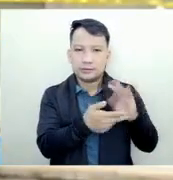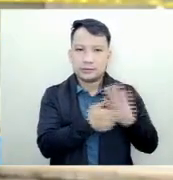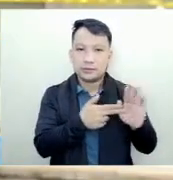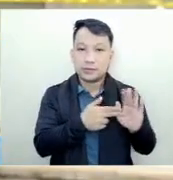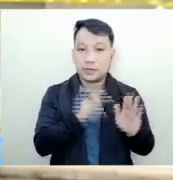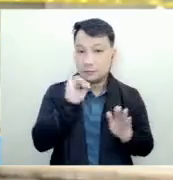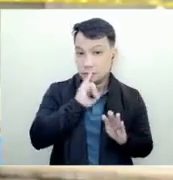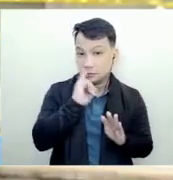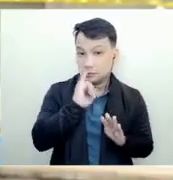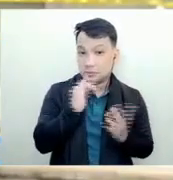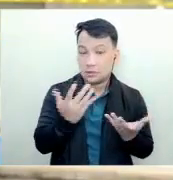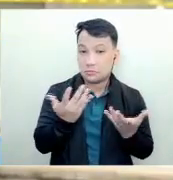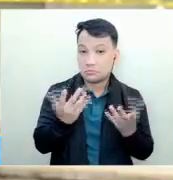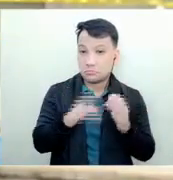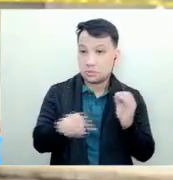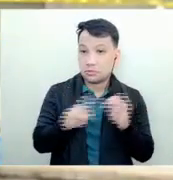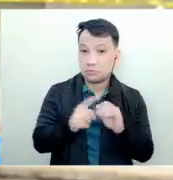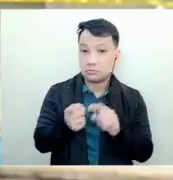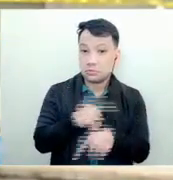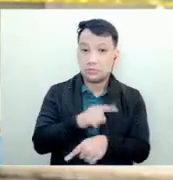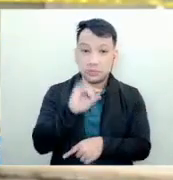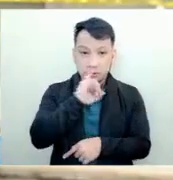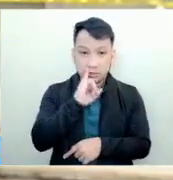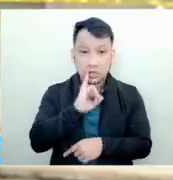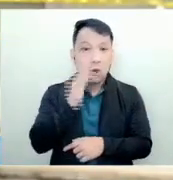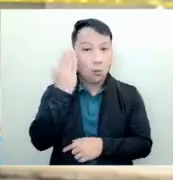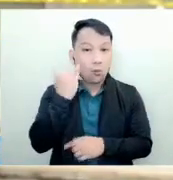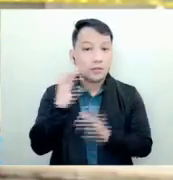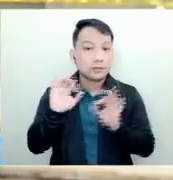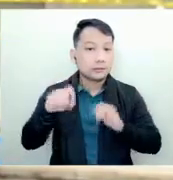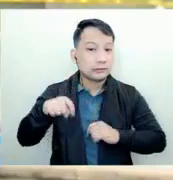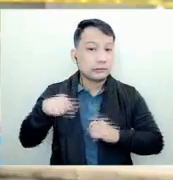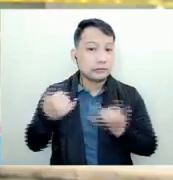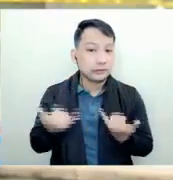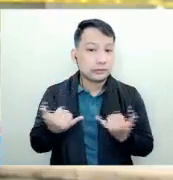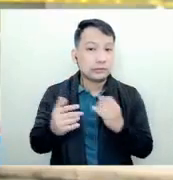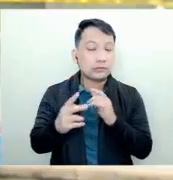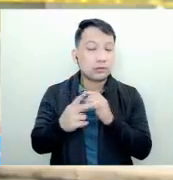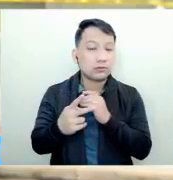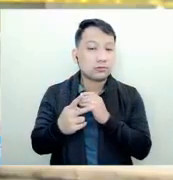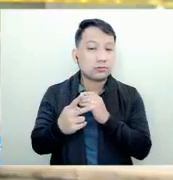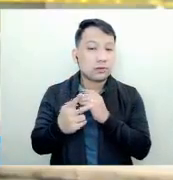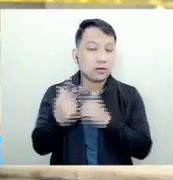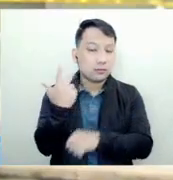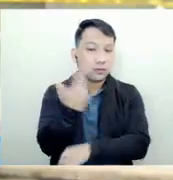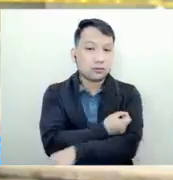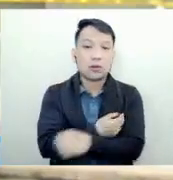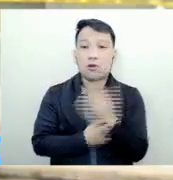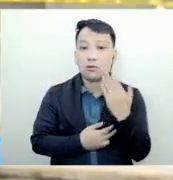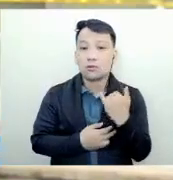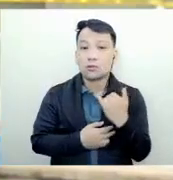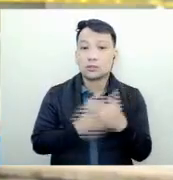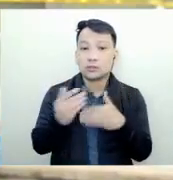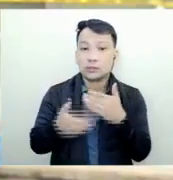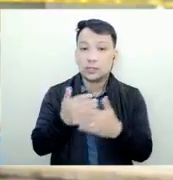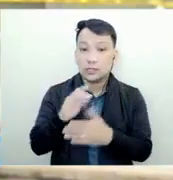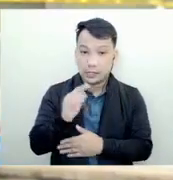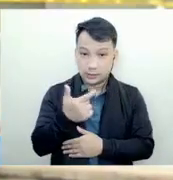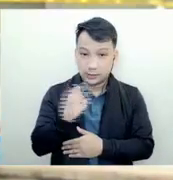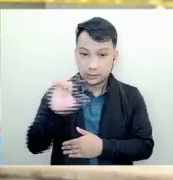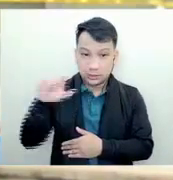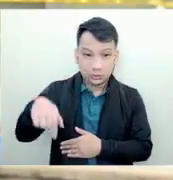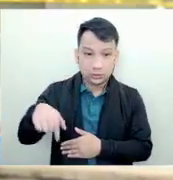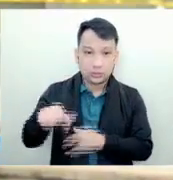na ito mga taga Iloilo City. Lalo't kailangan na nila ang bakuna matapos nga isailalim sa Modified Enhanced Community Quarantine